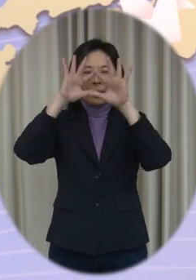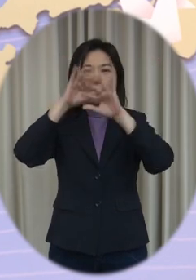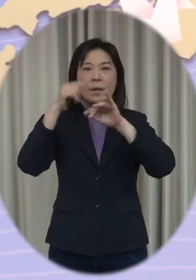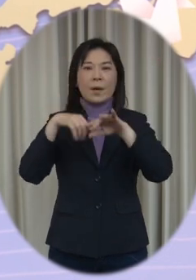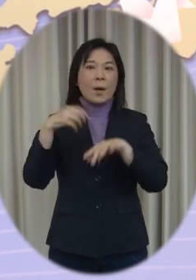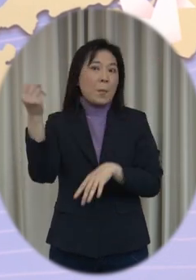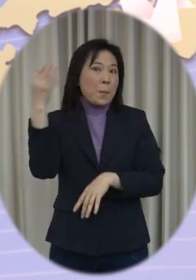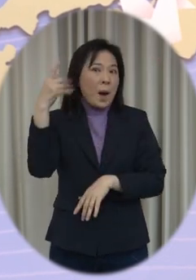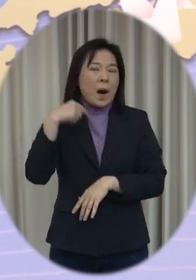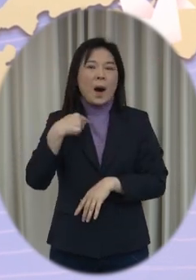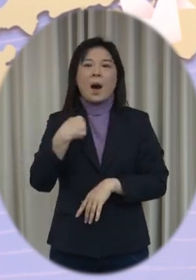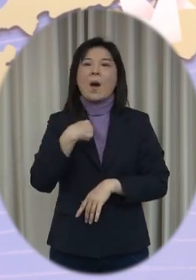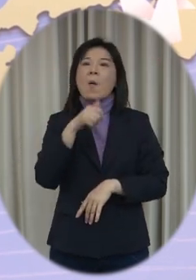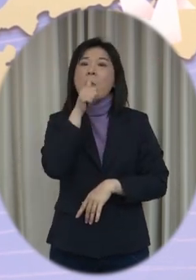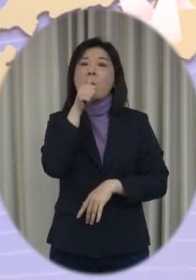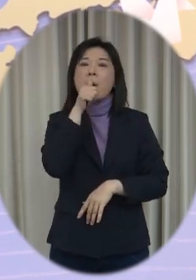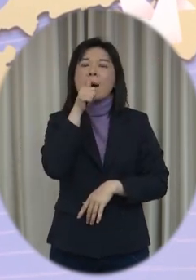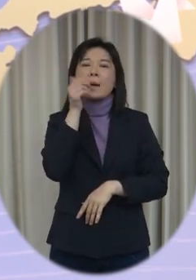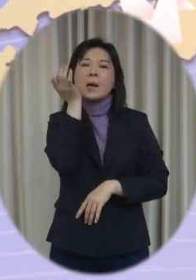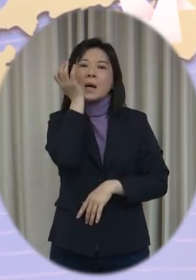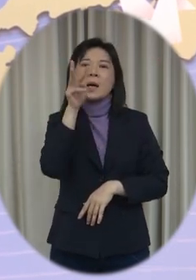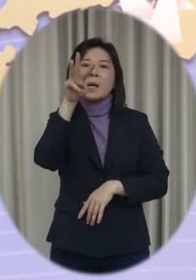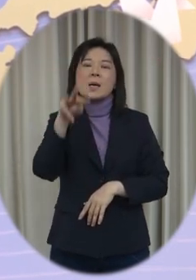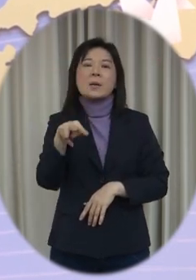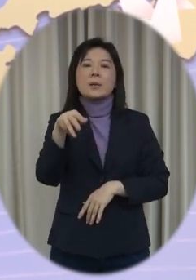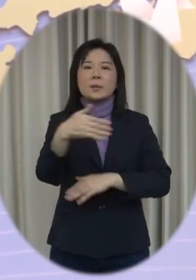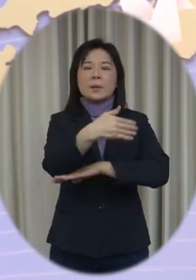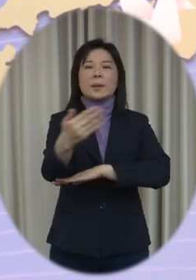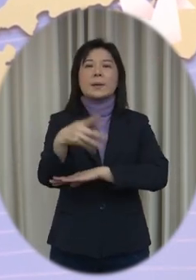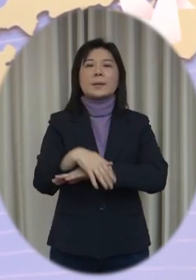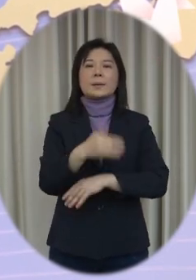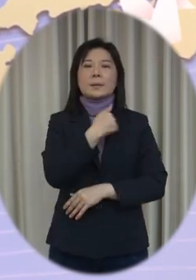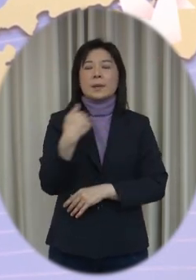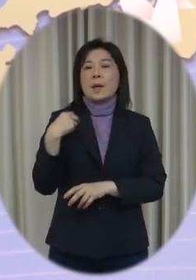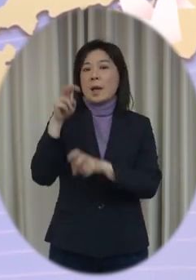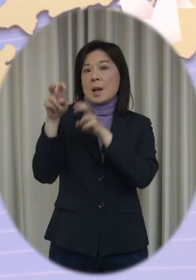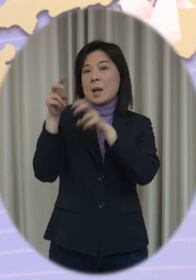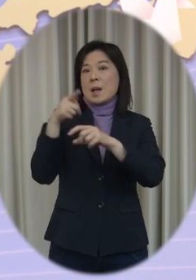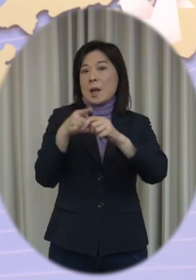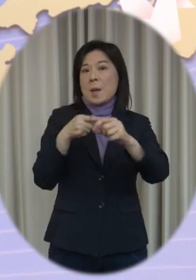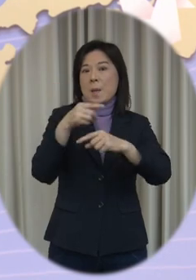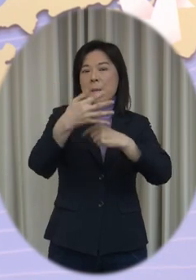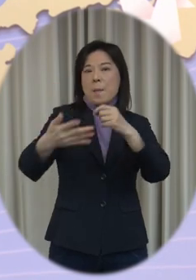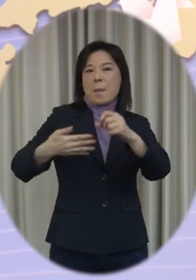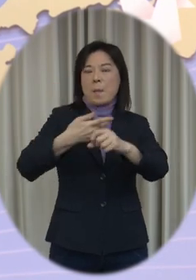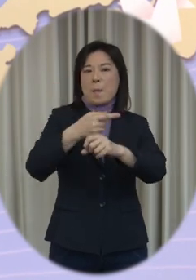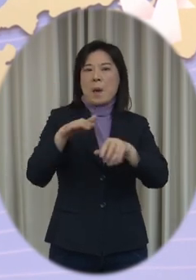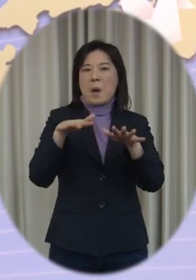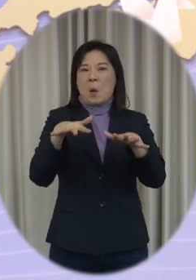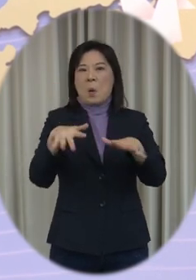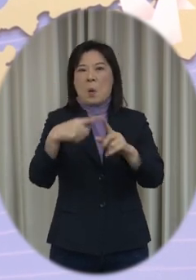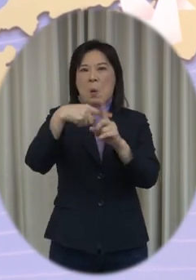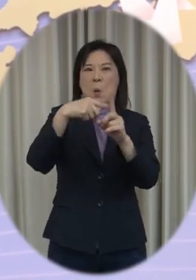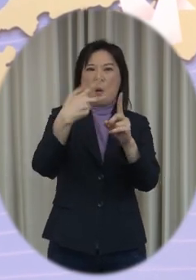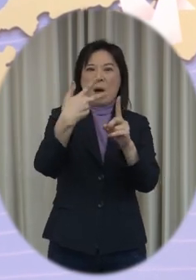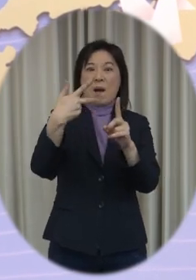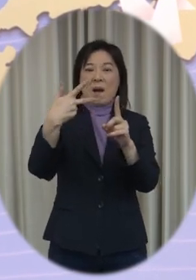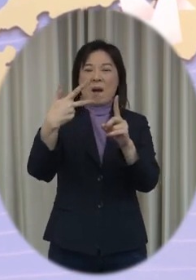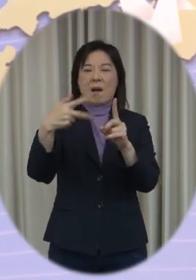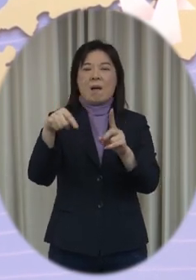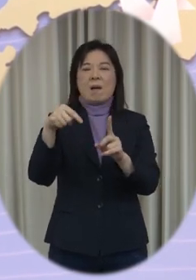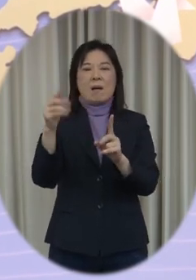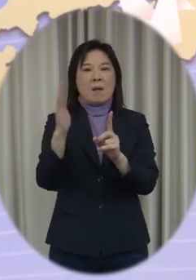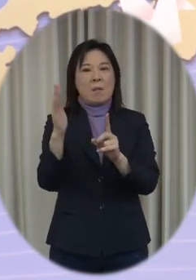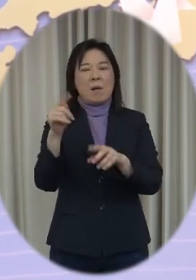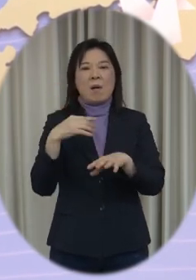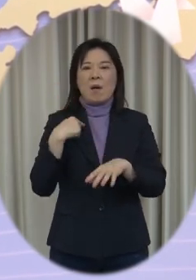知我的家乡石川县能登半岛发生7级左右的大地震。我们收到消息知